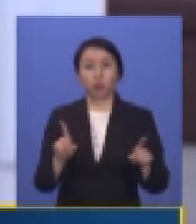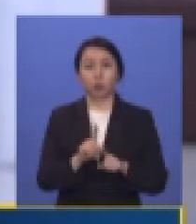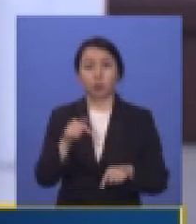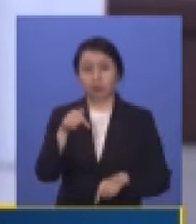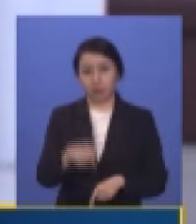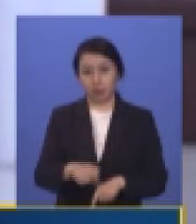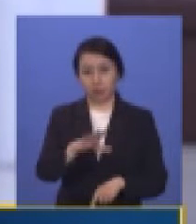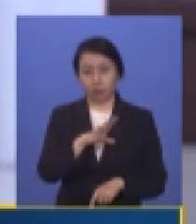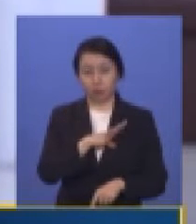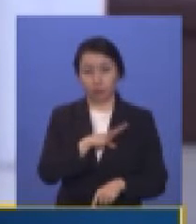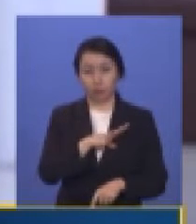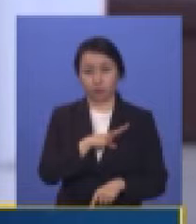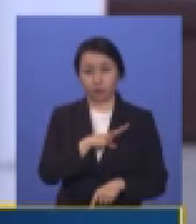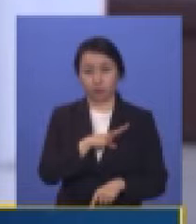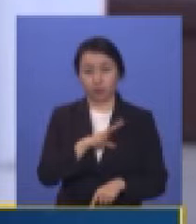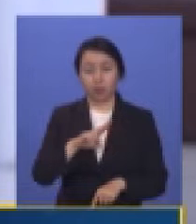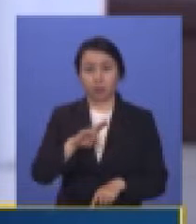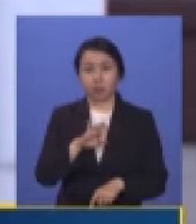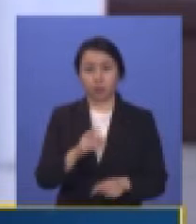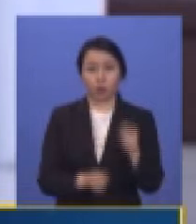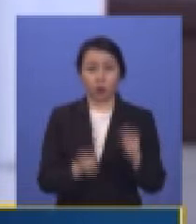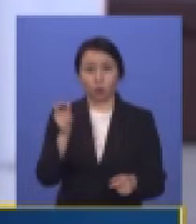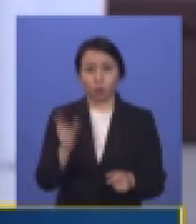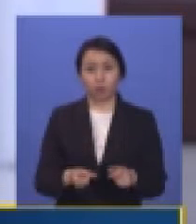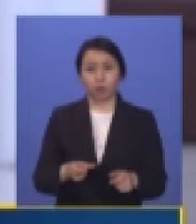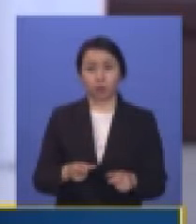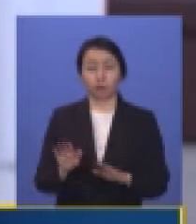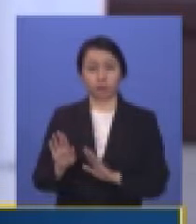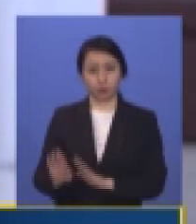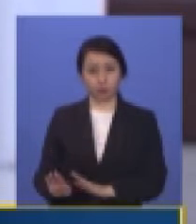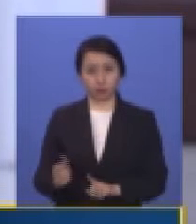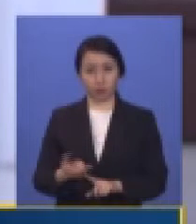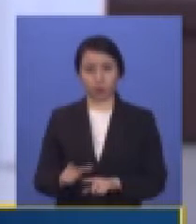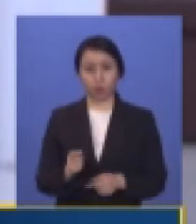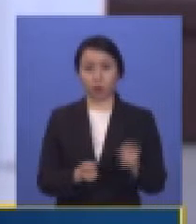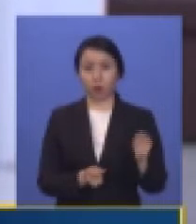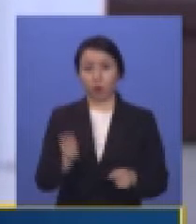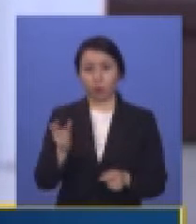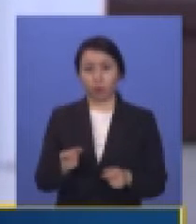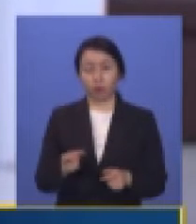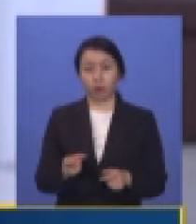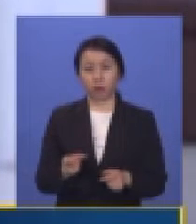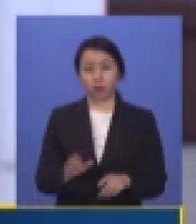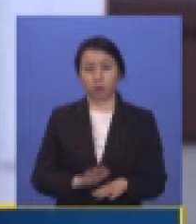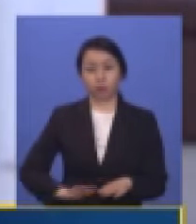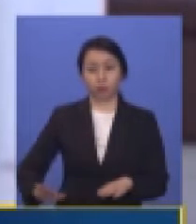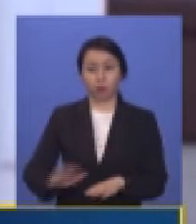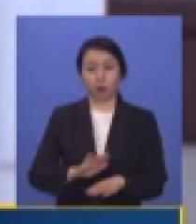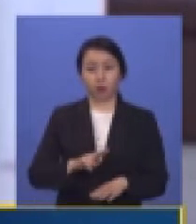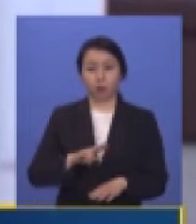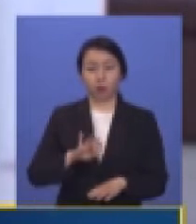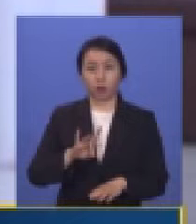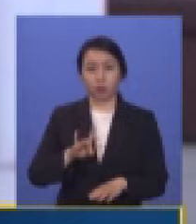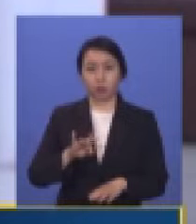было земское управление, и заместителем этой управы был Салмакбай